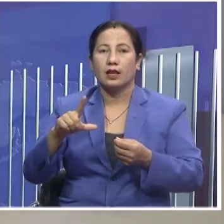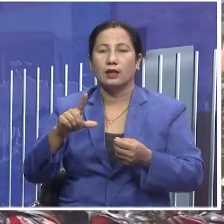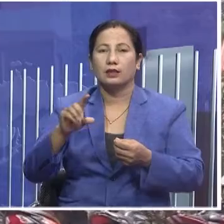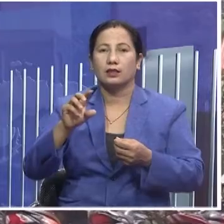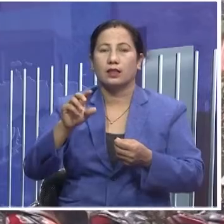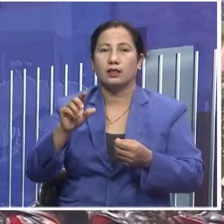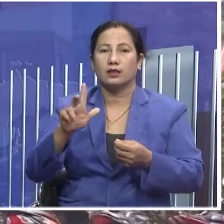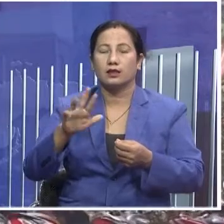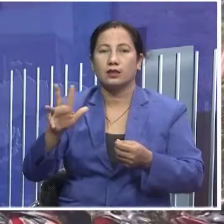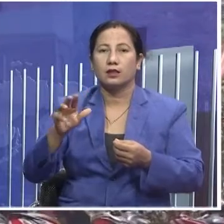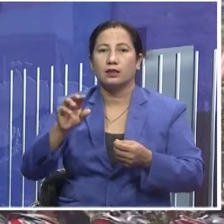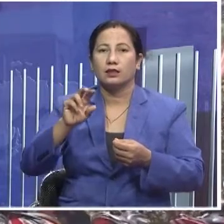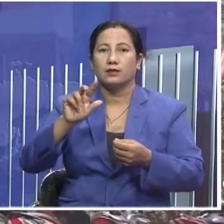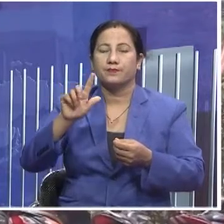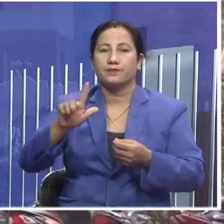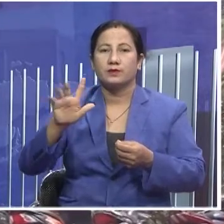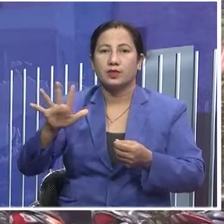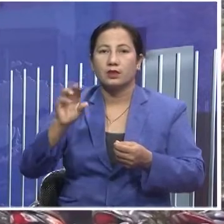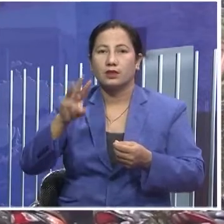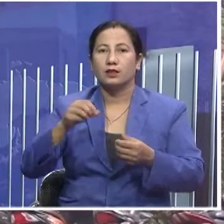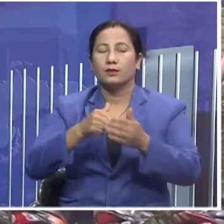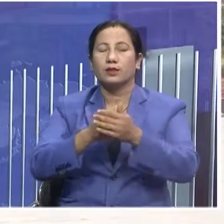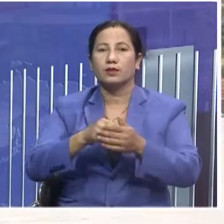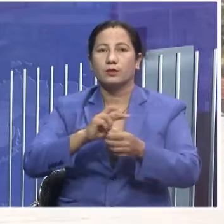7,83,075 जना पुगेको छ। यस्तै बितेको 24 घन्टामा